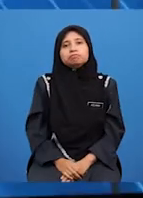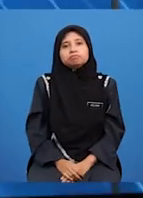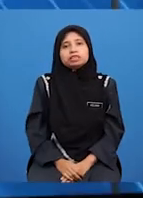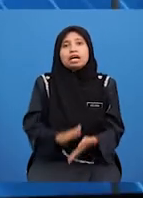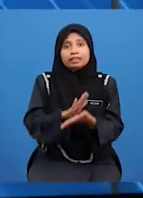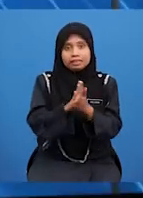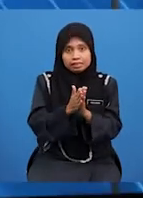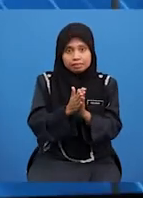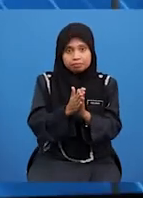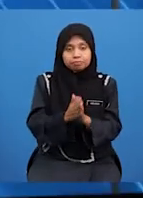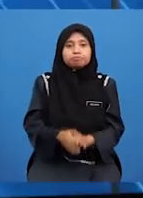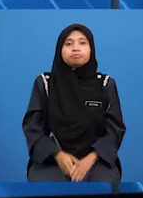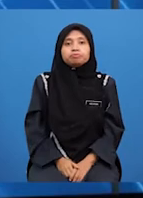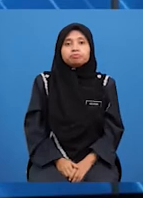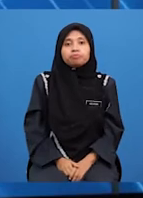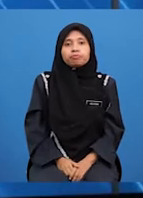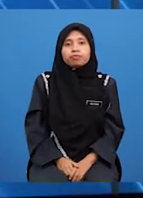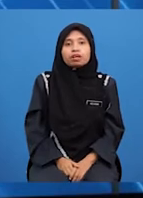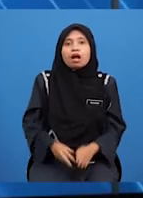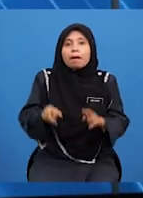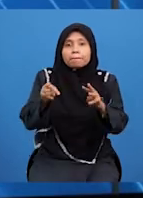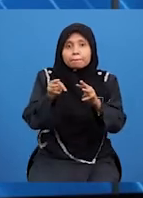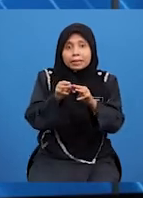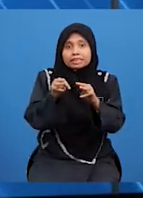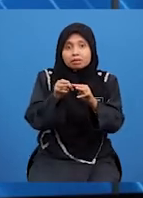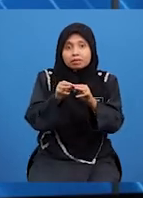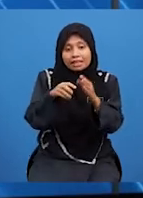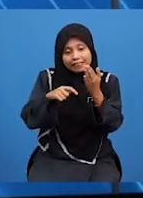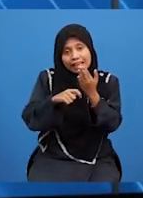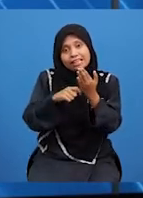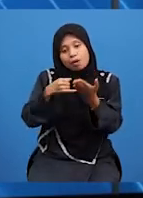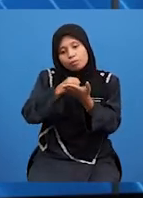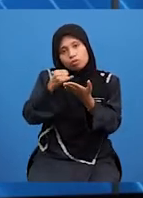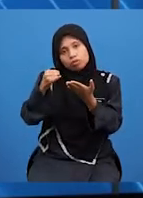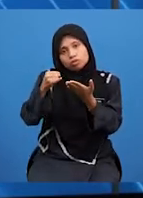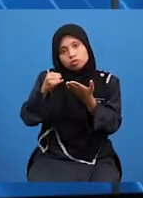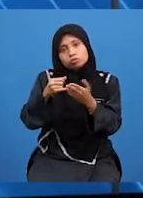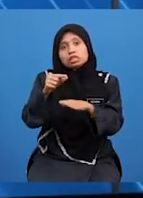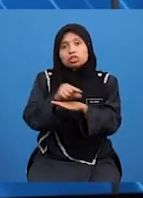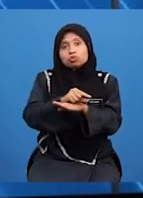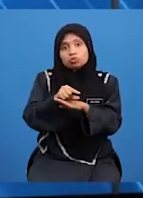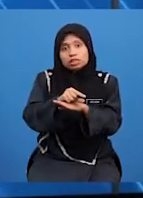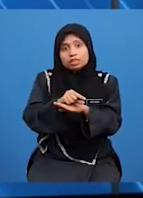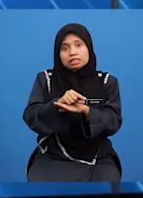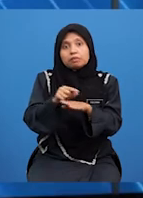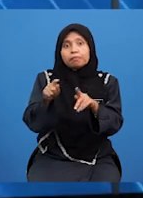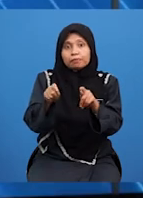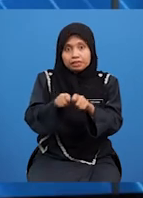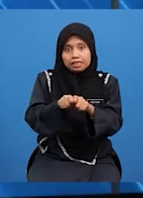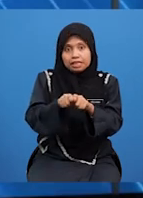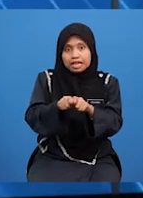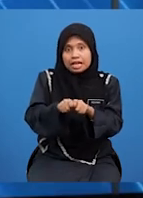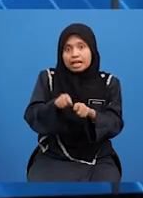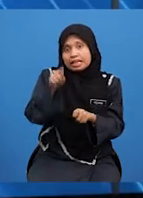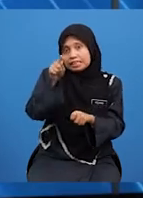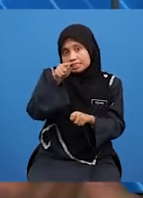Dons. Jadi, Cikgu Dons dan juga pelajar-pelajar, pelbagai teknik melukis yang boleh kita guna pakai antaranya seperti teknik